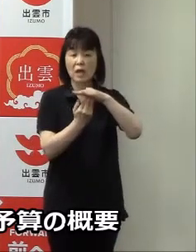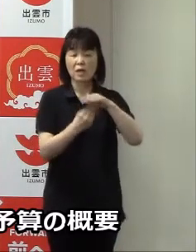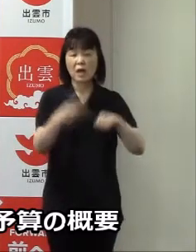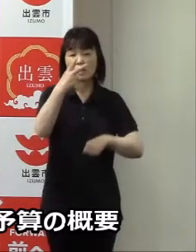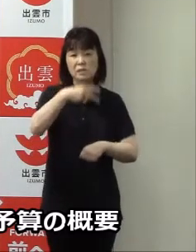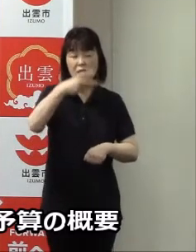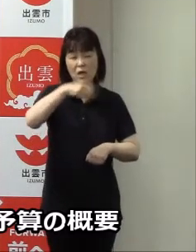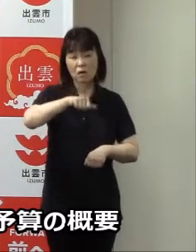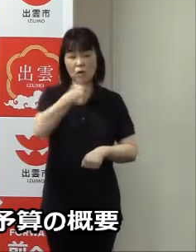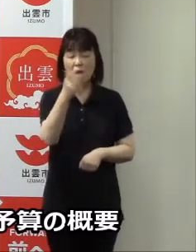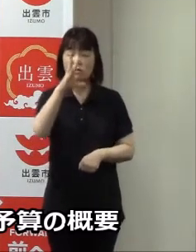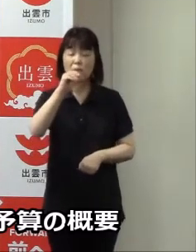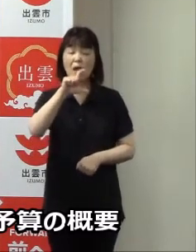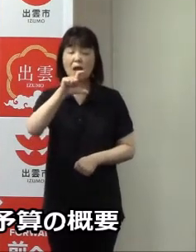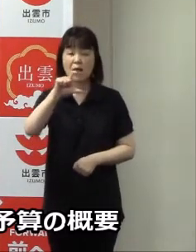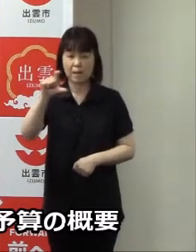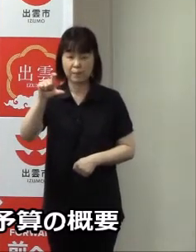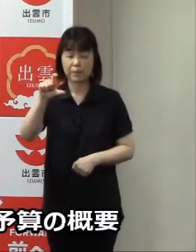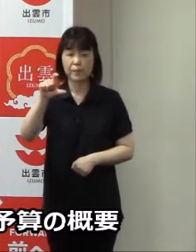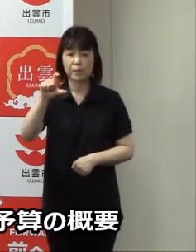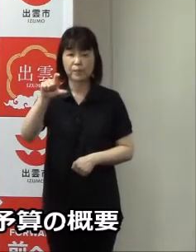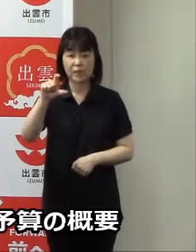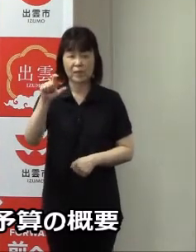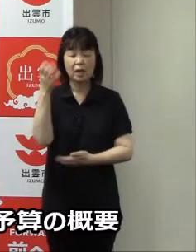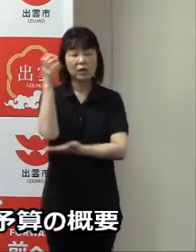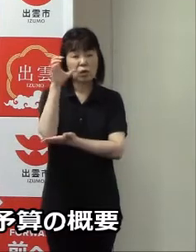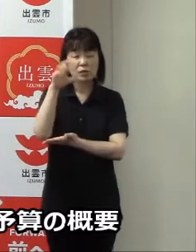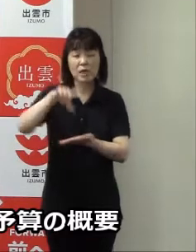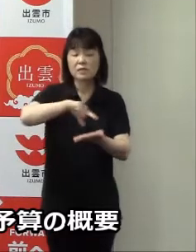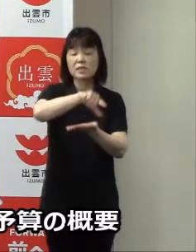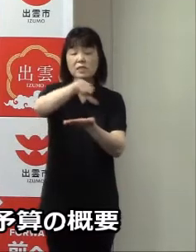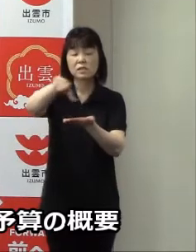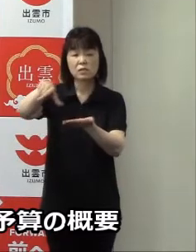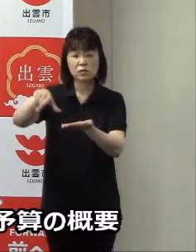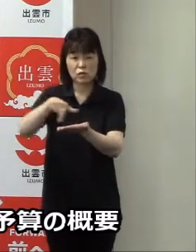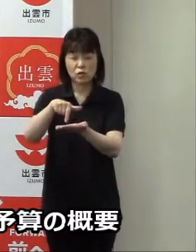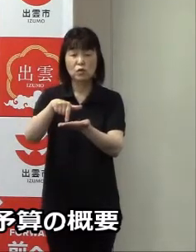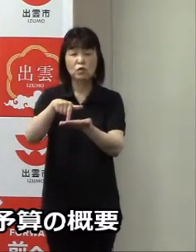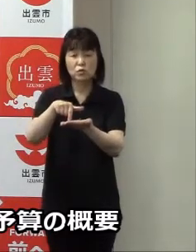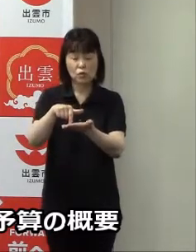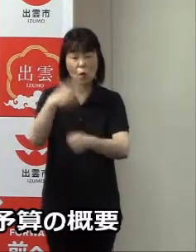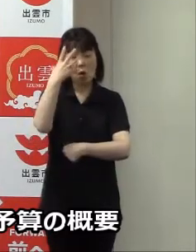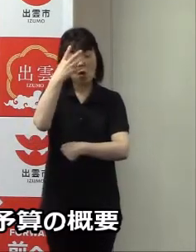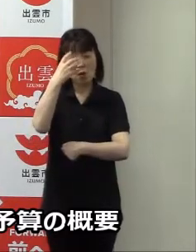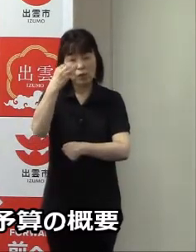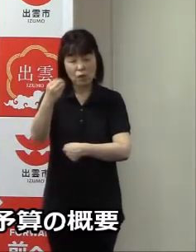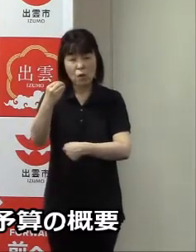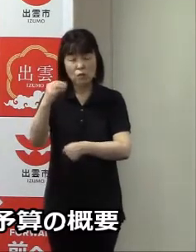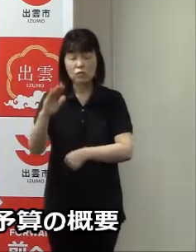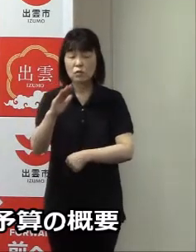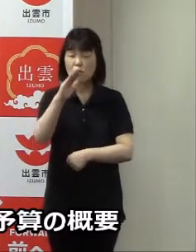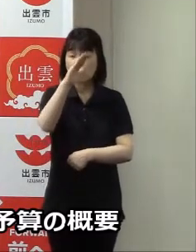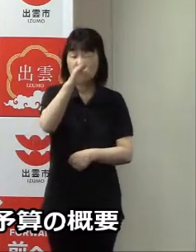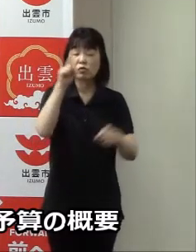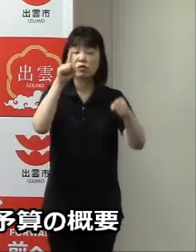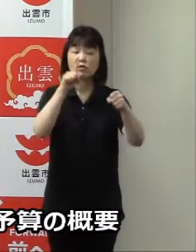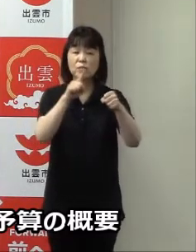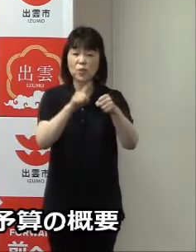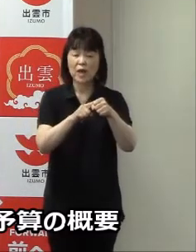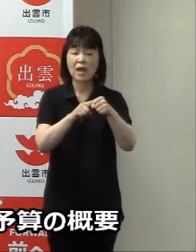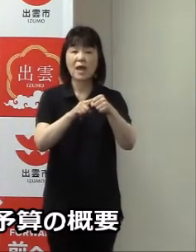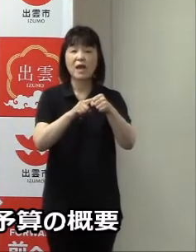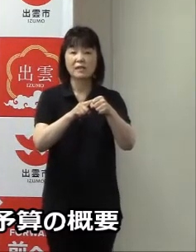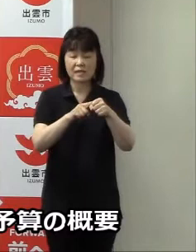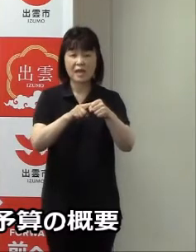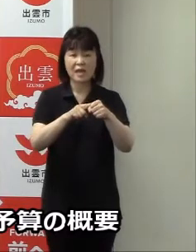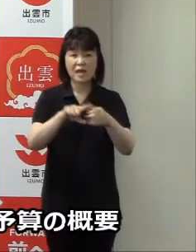っていてですね、日の岬地区のこう魅力向上に向けて、地